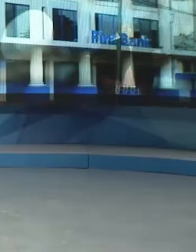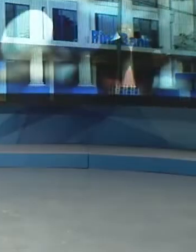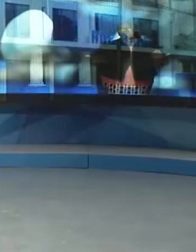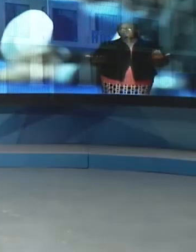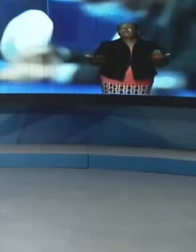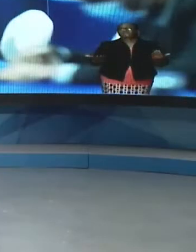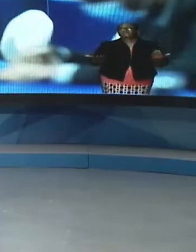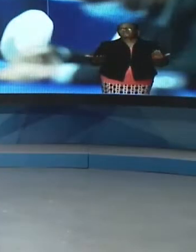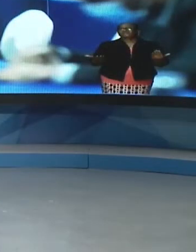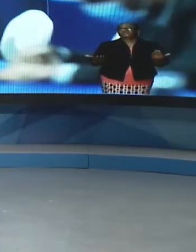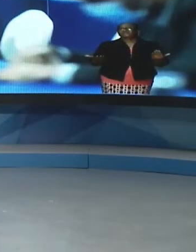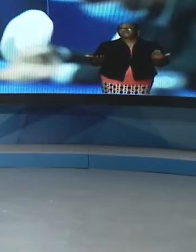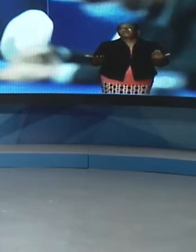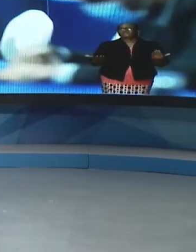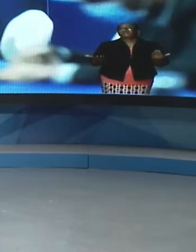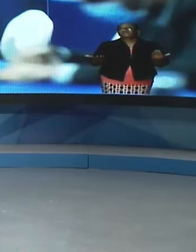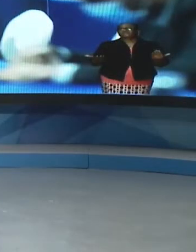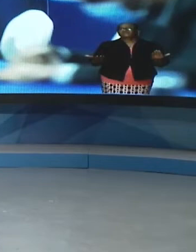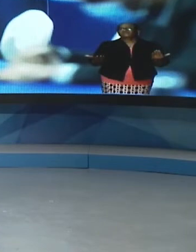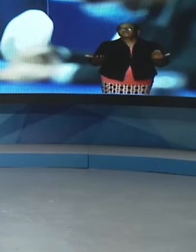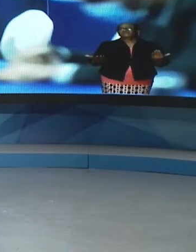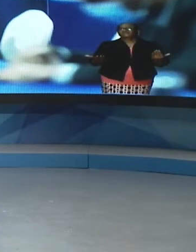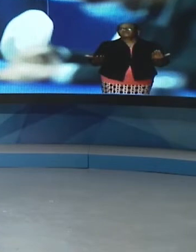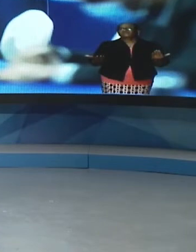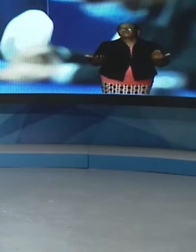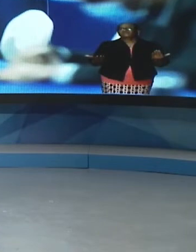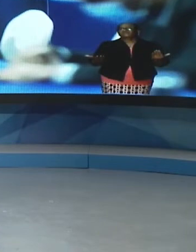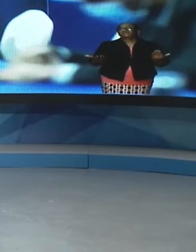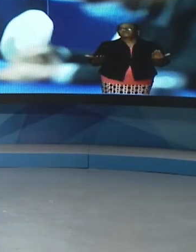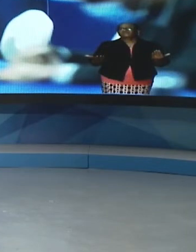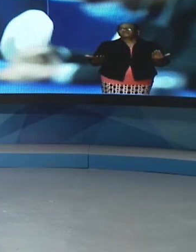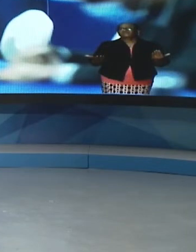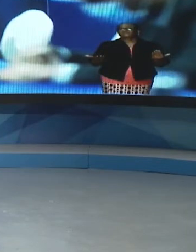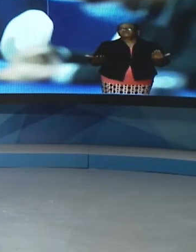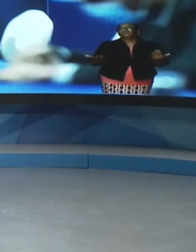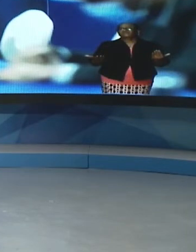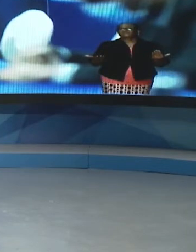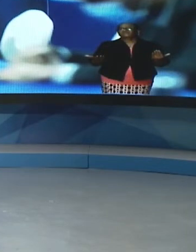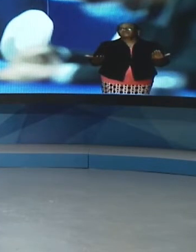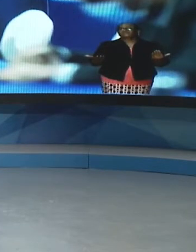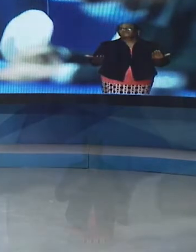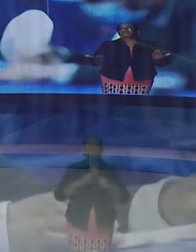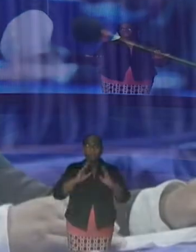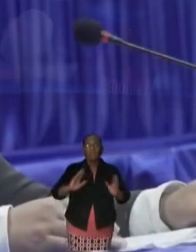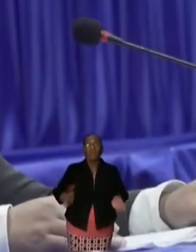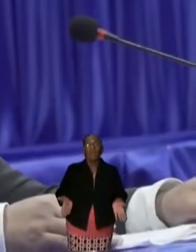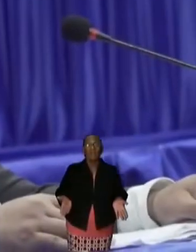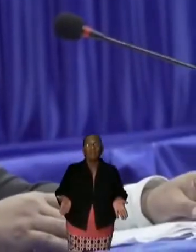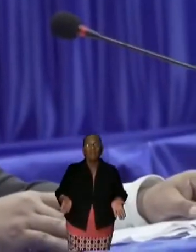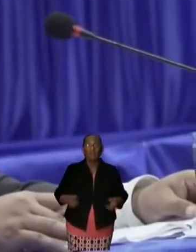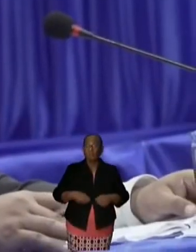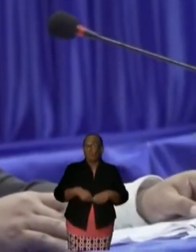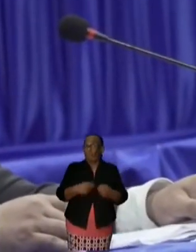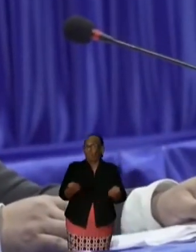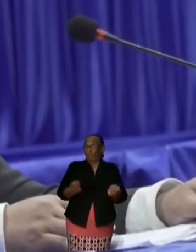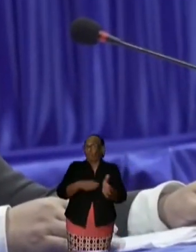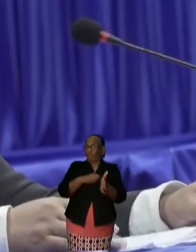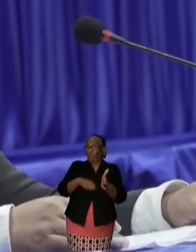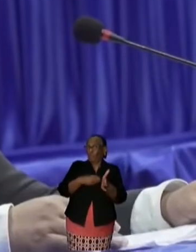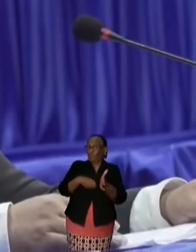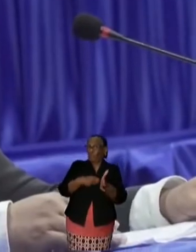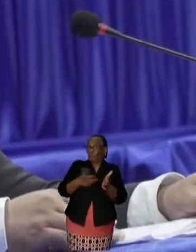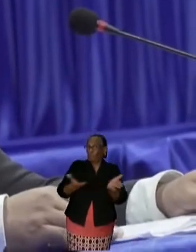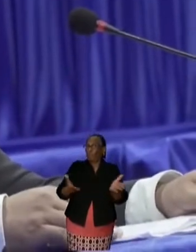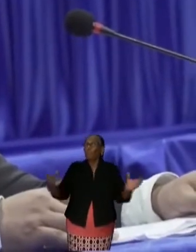Het is minister Albert Jubitana van Transport, Communicatie en Toerisme niet gelukt om een akkoord te bereiken met de boothouders van